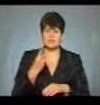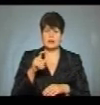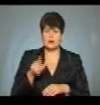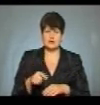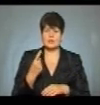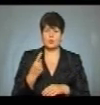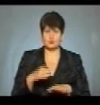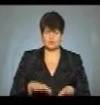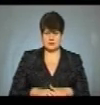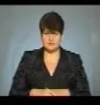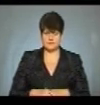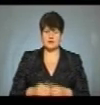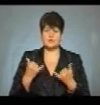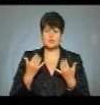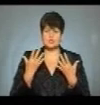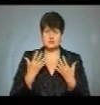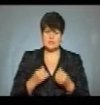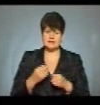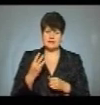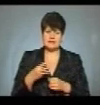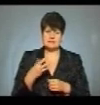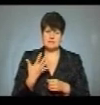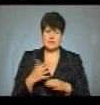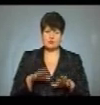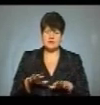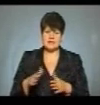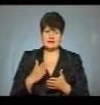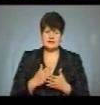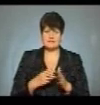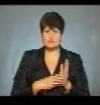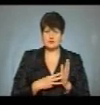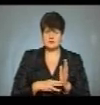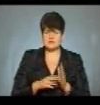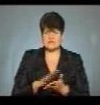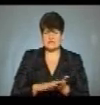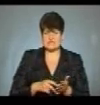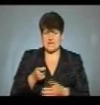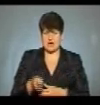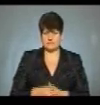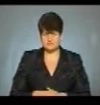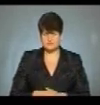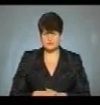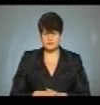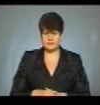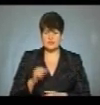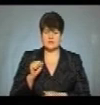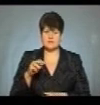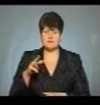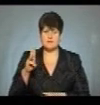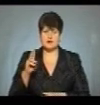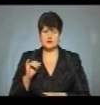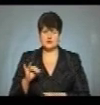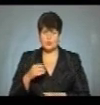одну посаду. На сьогоднішній день на 35 посад вже є близько 80 заяв. Андрій Мицьо каже, що про